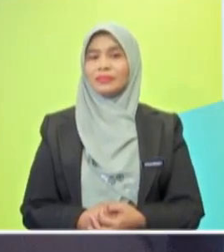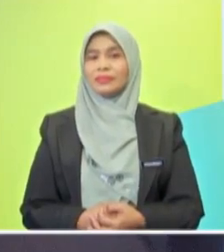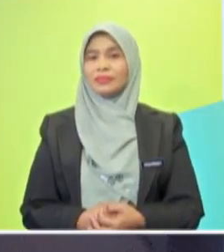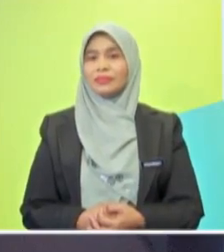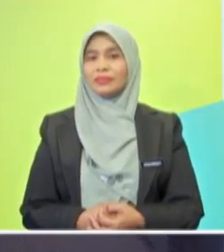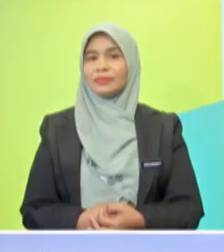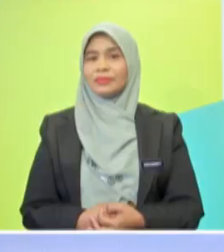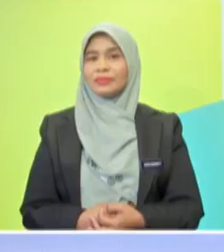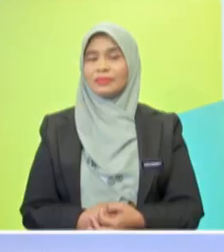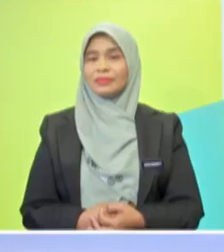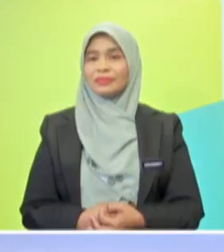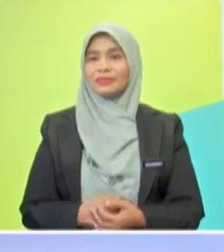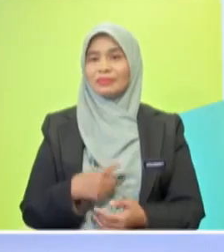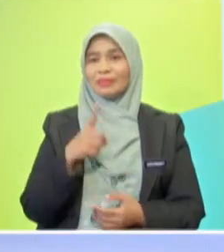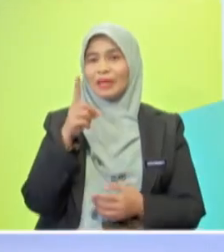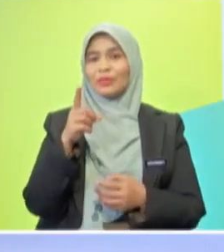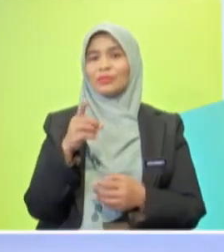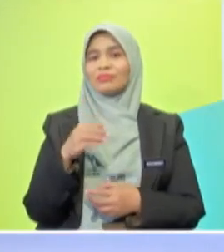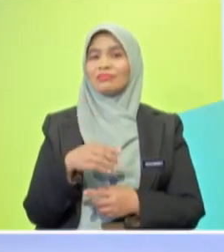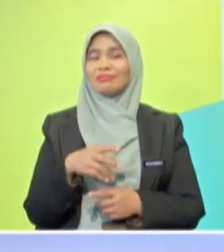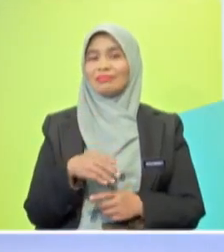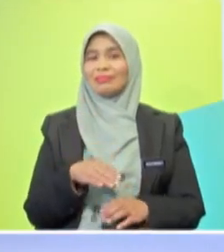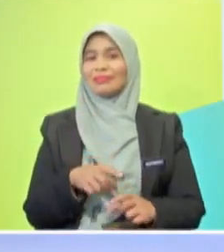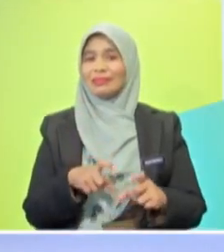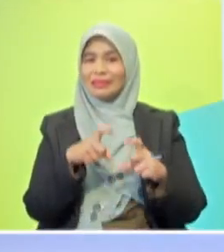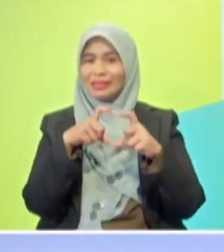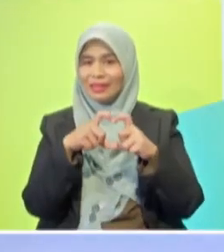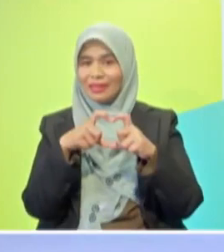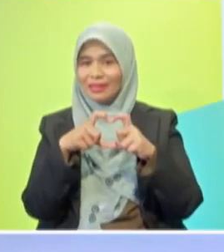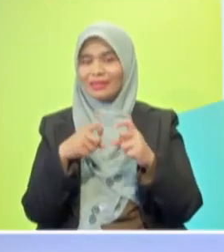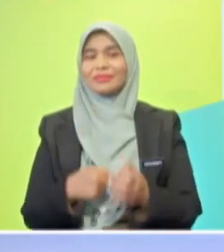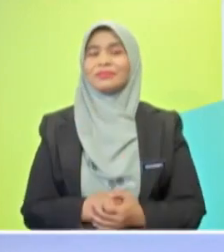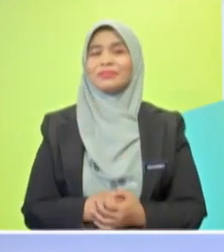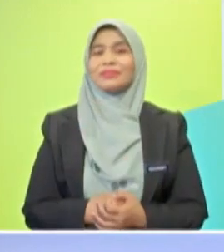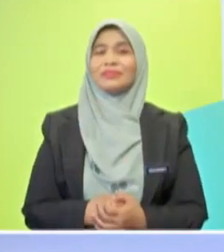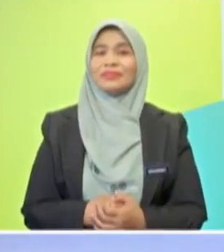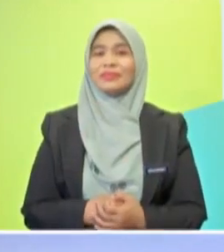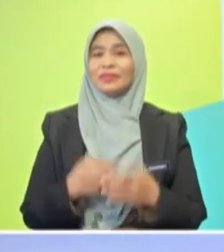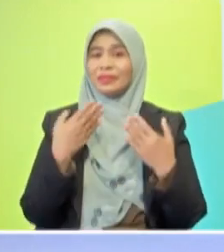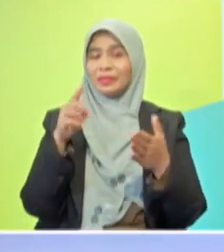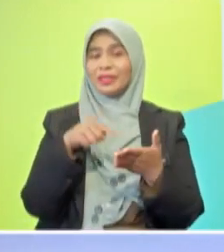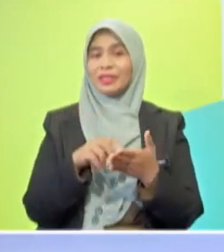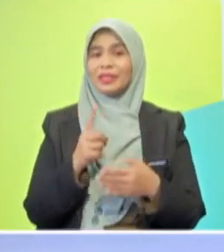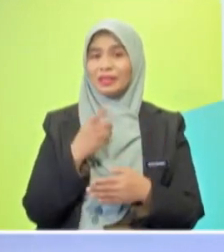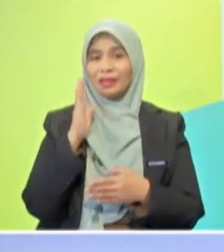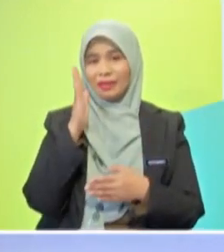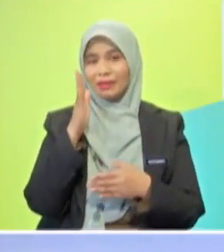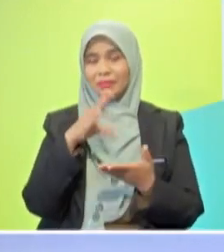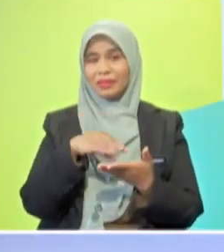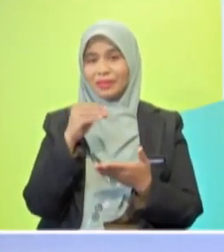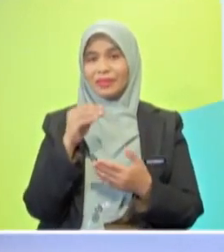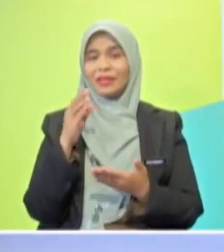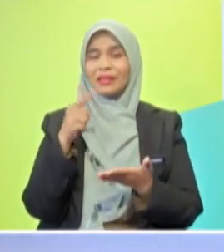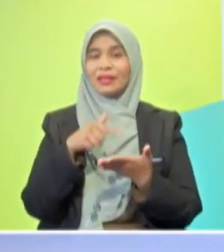Satu love kita bagi kepada Khalif. Baik, Ustazah. Jadi selepas ini banyak lagi kita nak tahu berkaitan